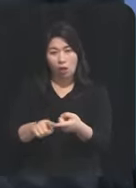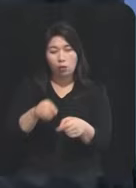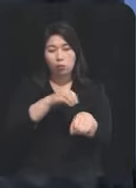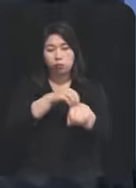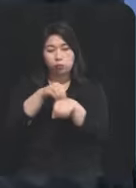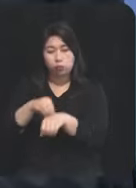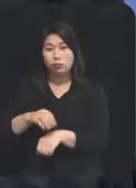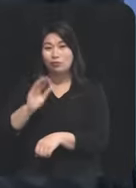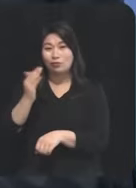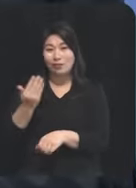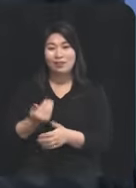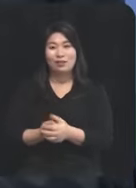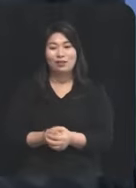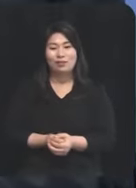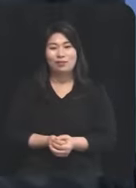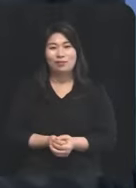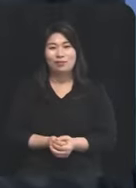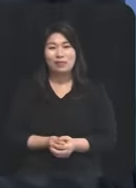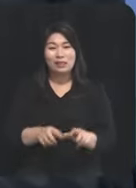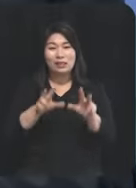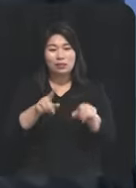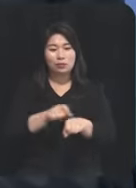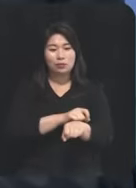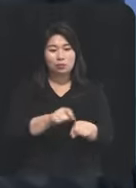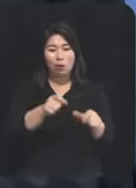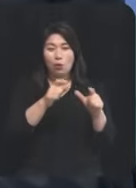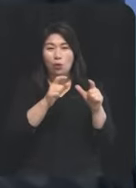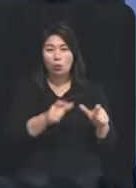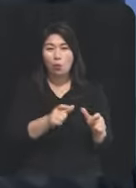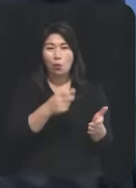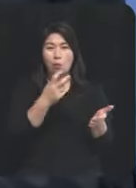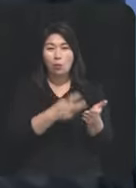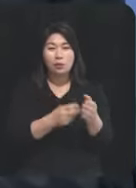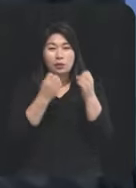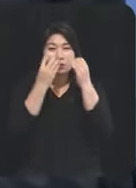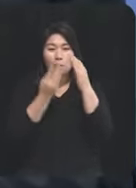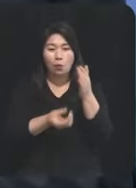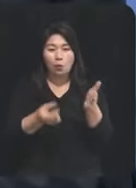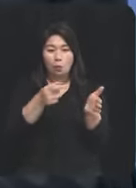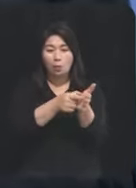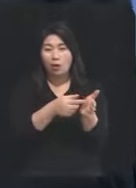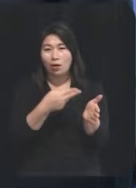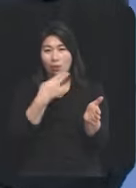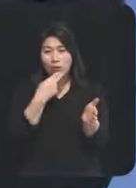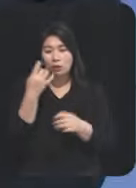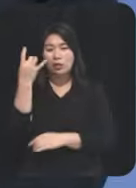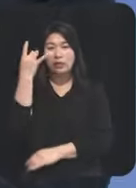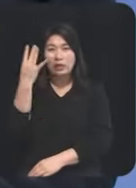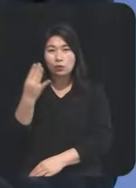겁니다. 굳이 지금 특별자치도법에 굳이 신설을 하지 않아도 기존의